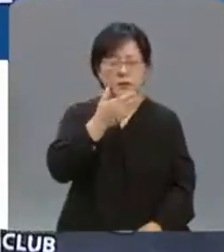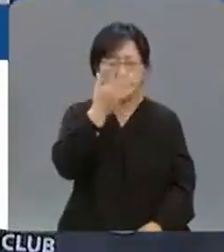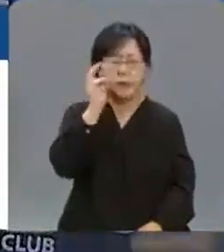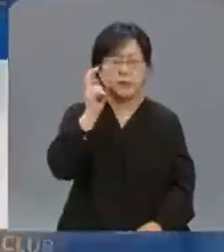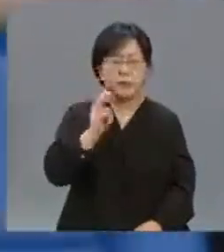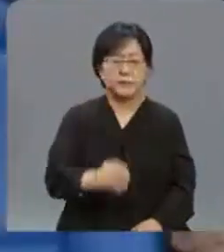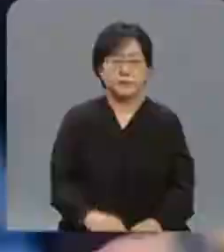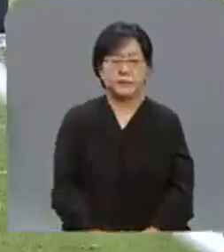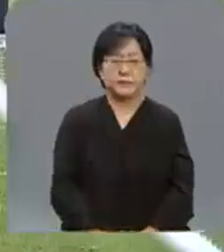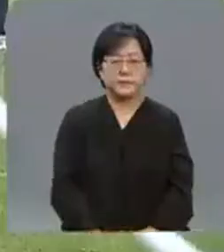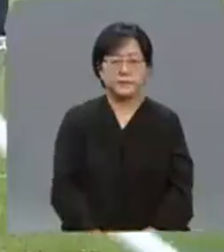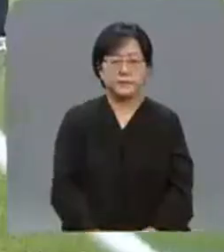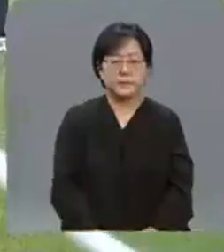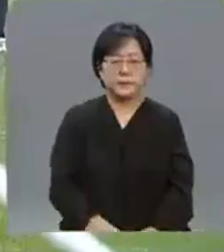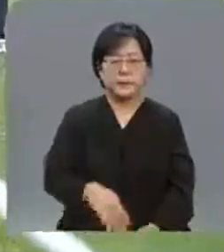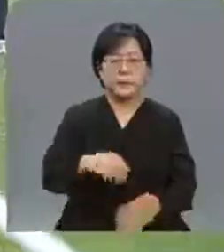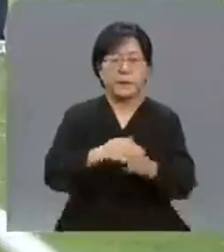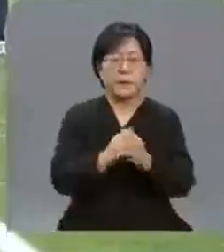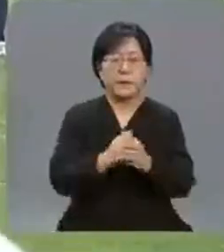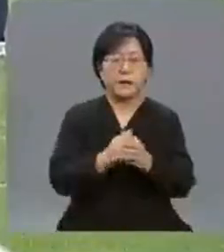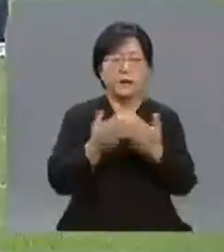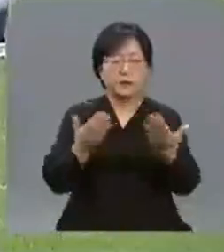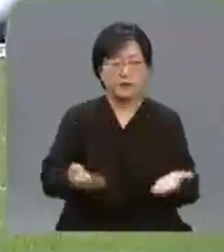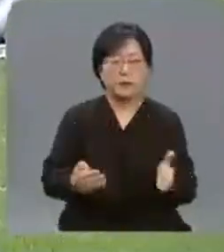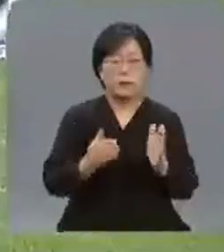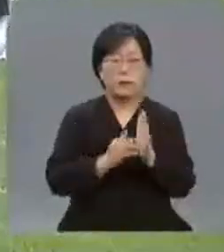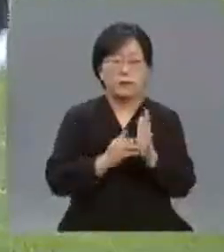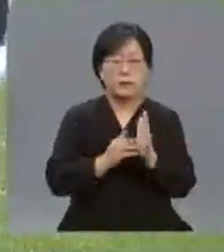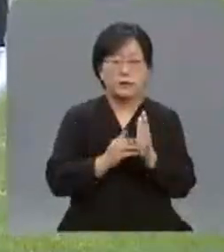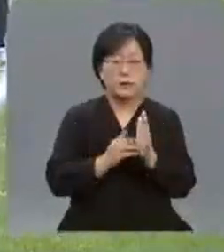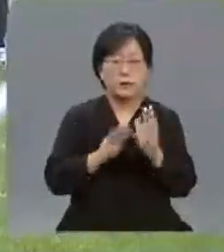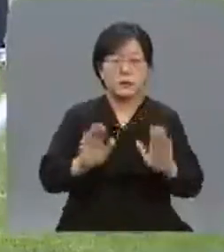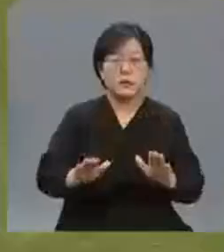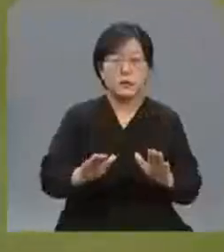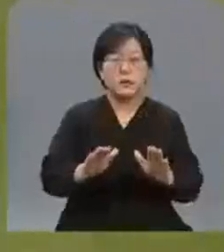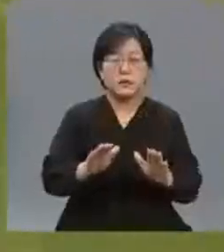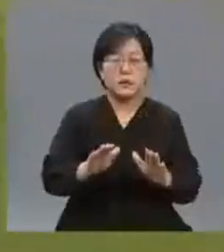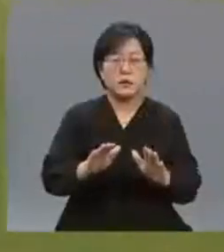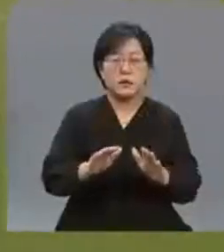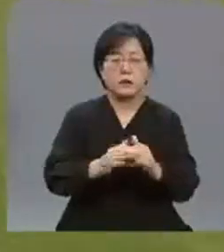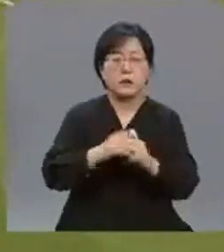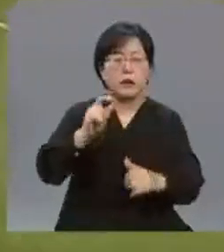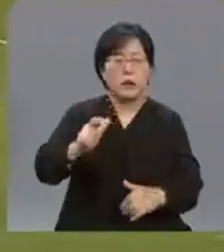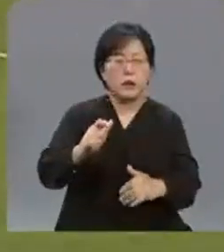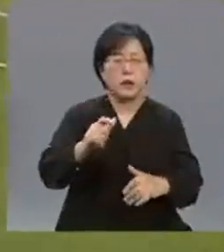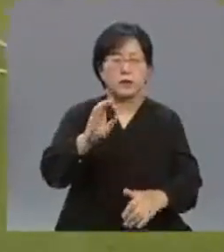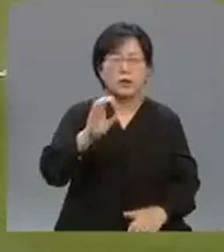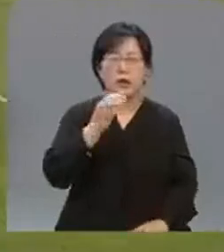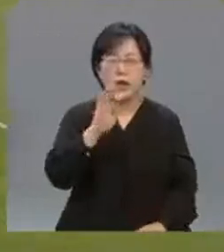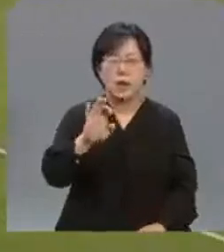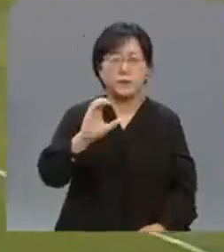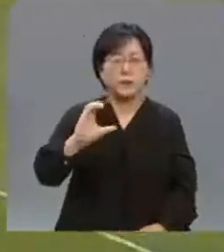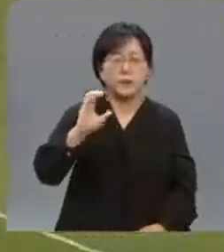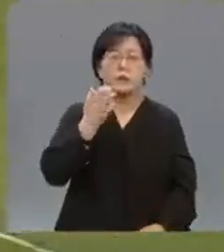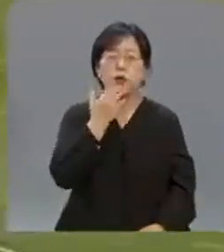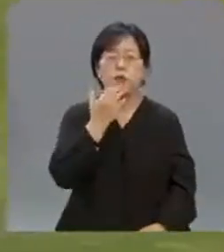좀 많이 받았습니다. A매치 휴식기를 마친 광주FC가 이번에는 전통의 강호 FC 서울과